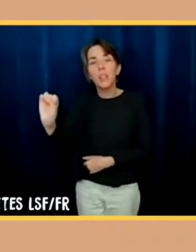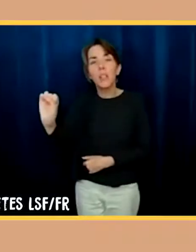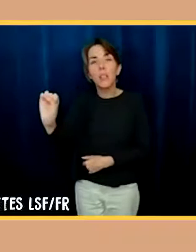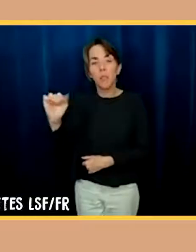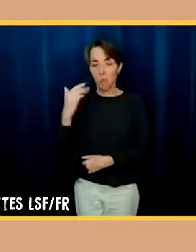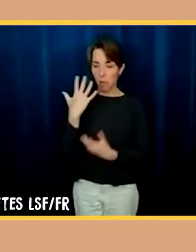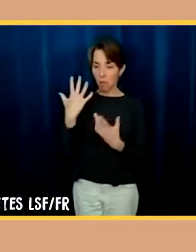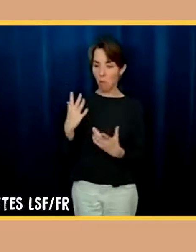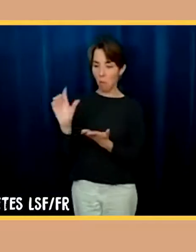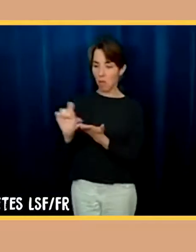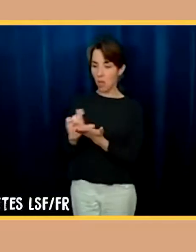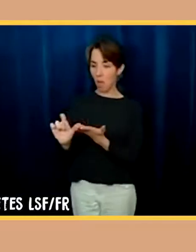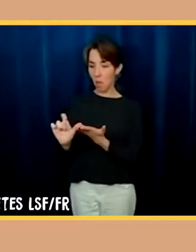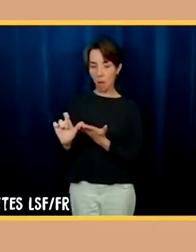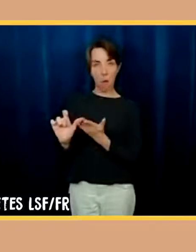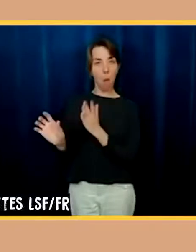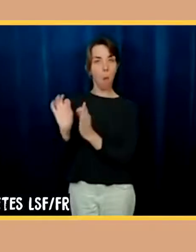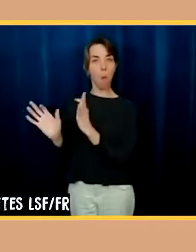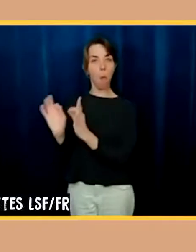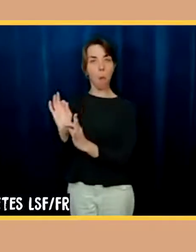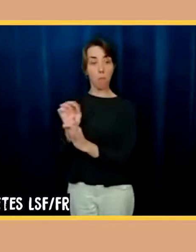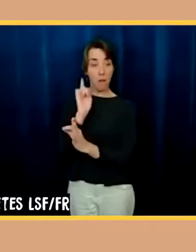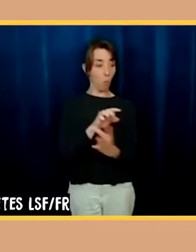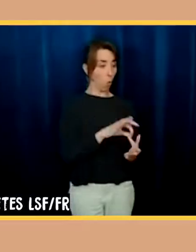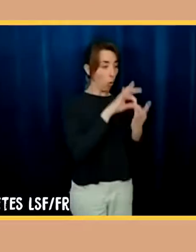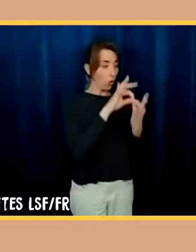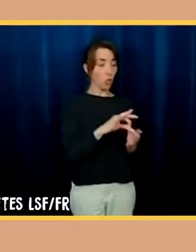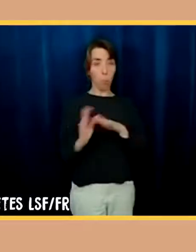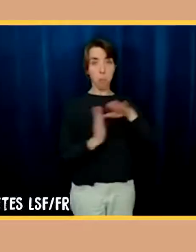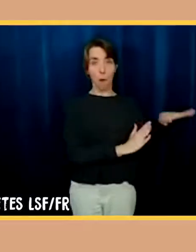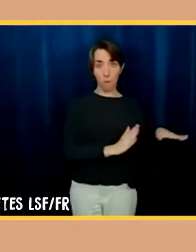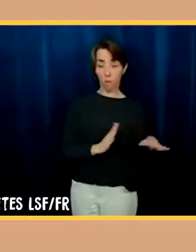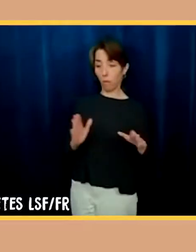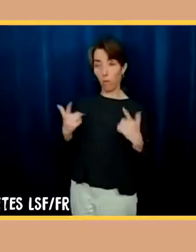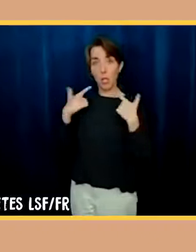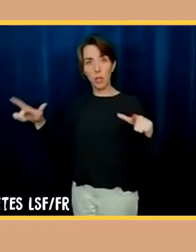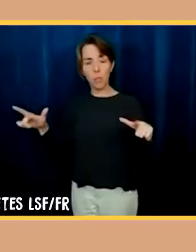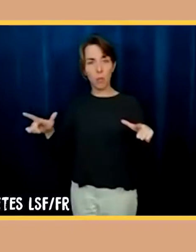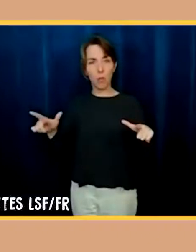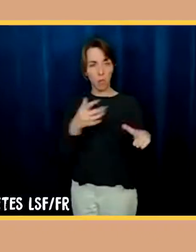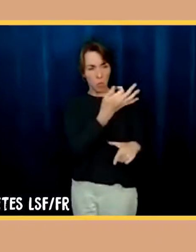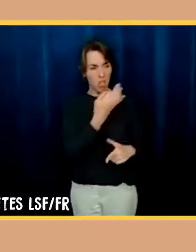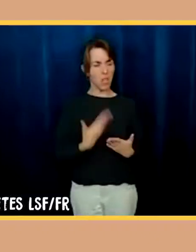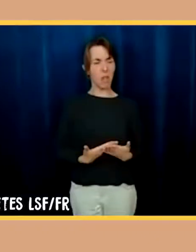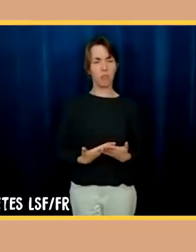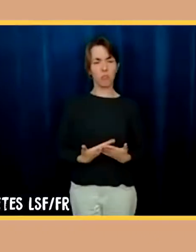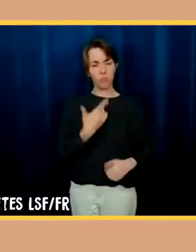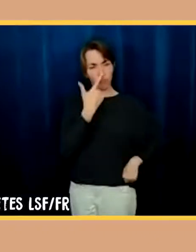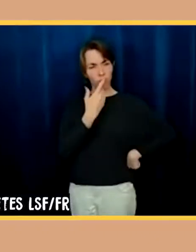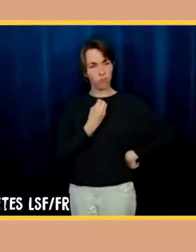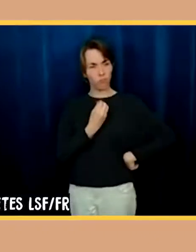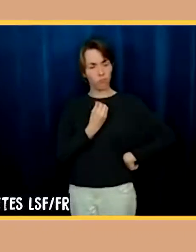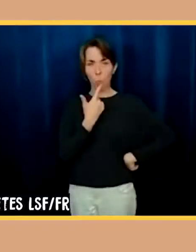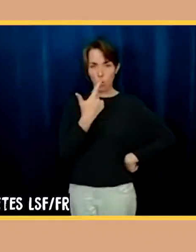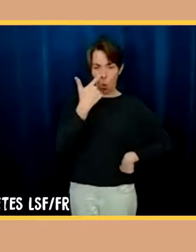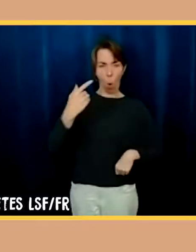fallait juste sortir de la religion et pratiquer ce qu'on voulait comme on voulait. Et en fait, ça m'a, mine de rien, longtemps fait culpabiliser,